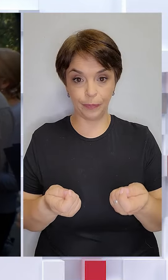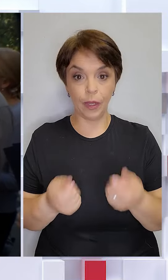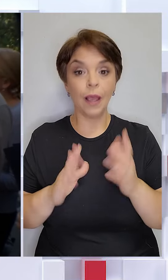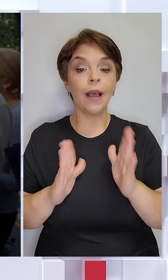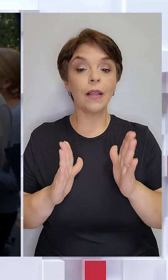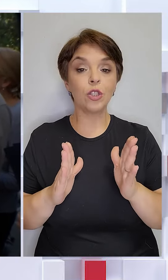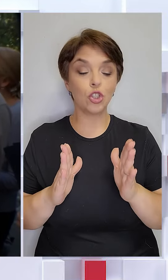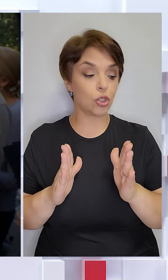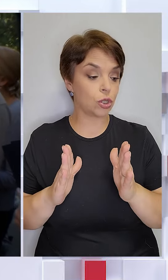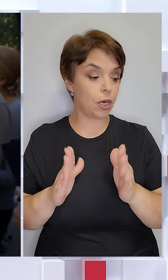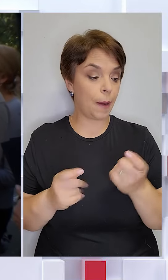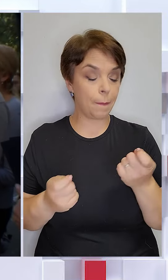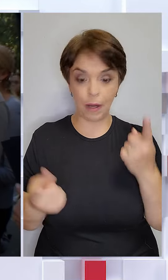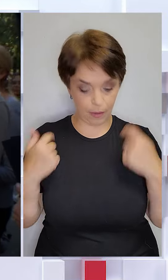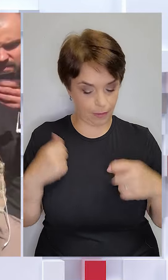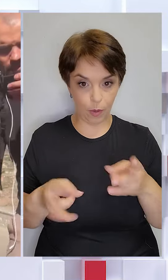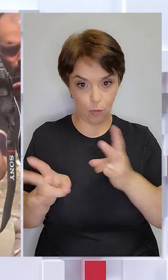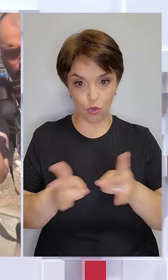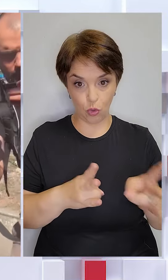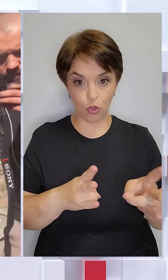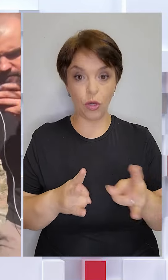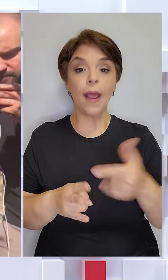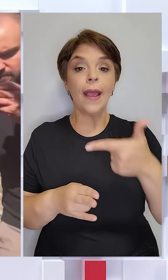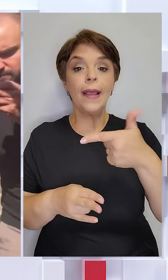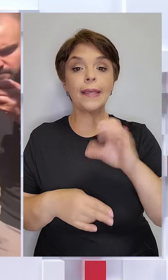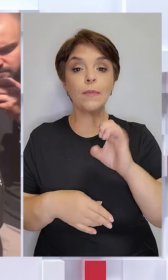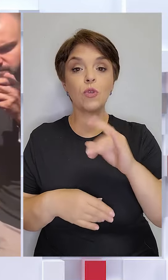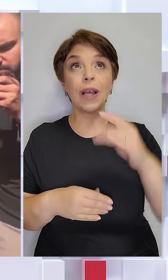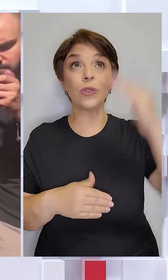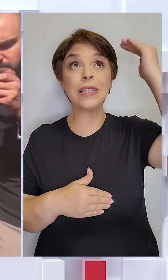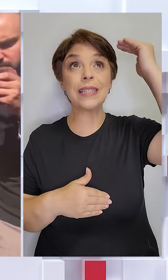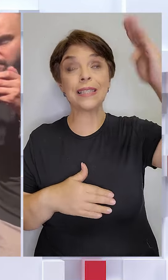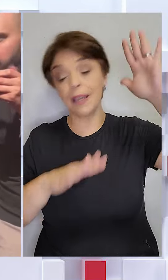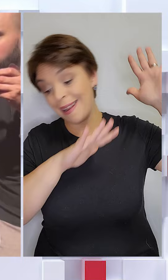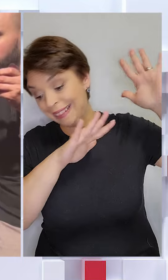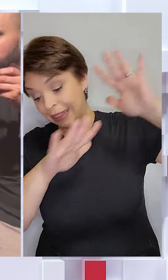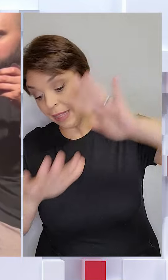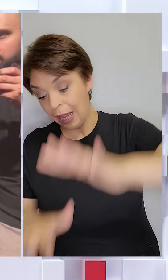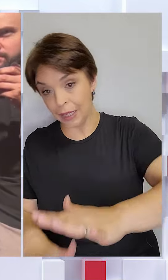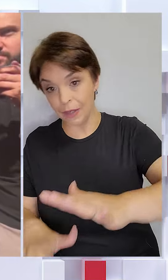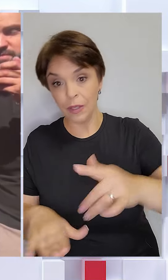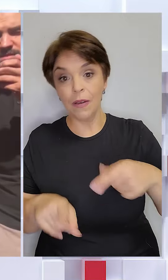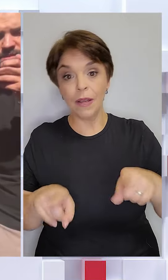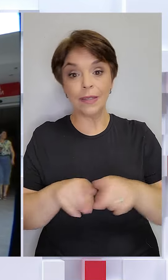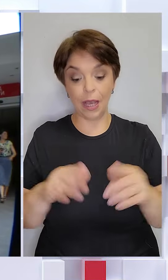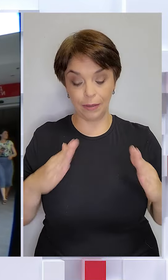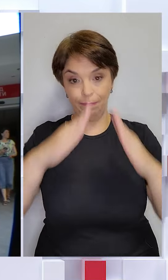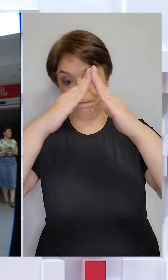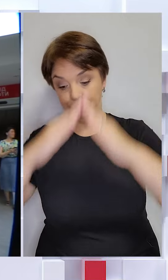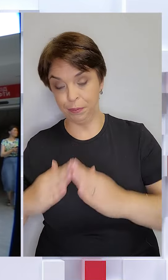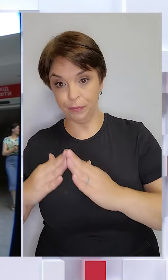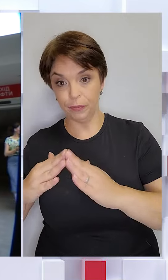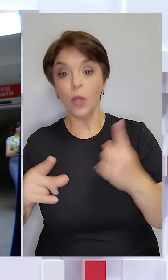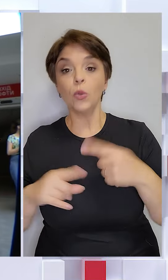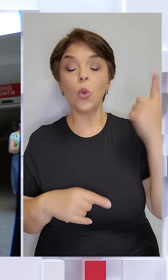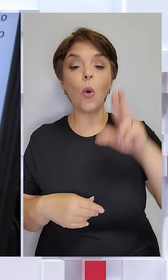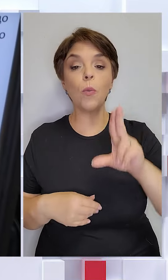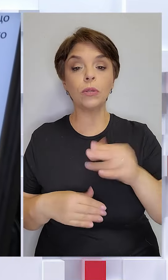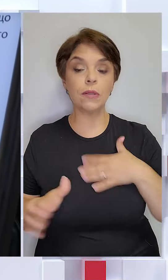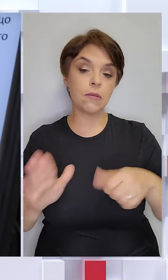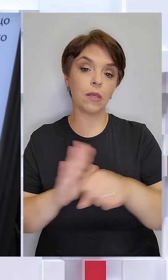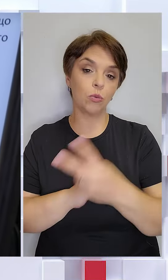отримали лише малі пошкодження. Гіпсокартон зі стелі накрив нас, як будиночка. Того страшного понеділка в